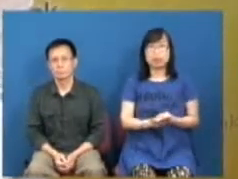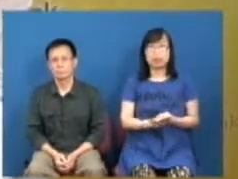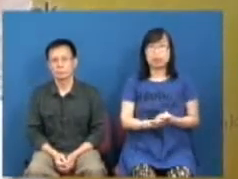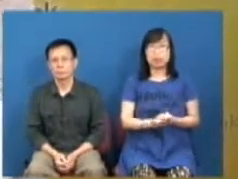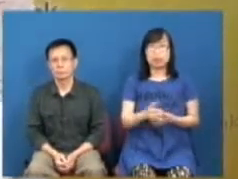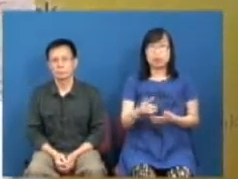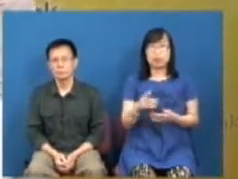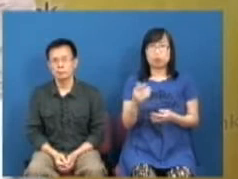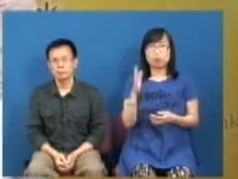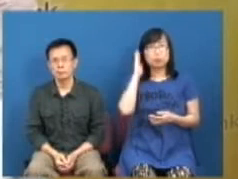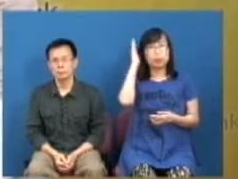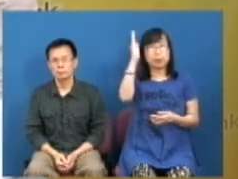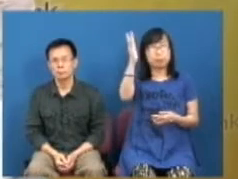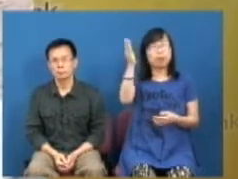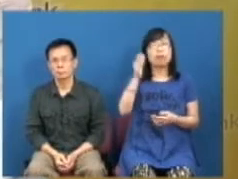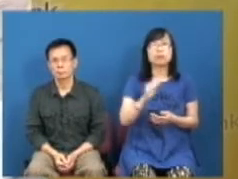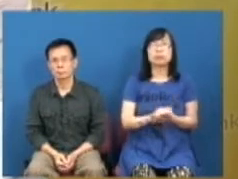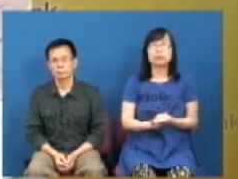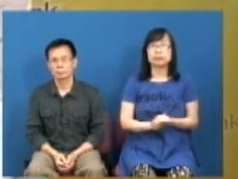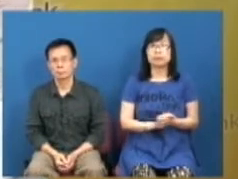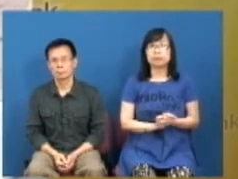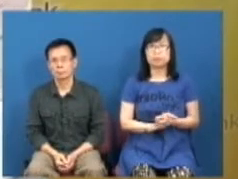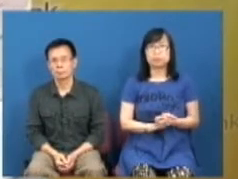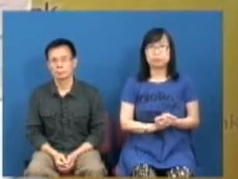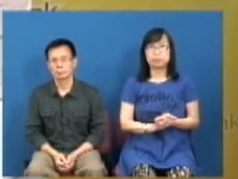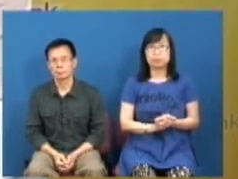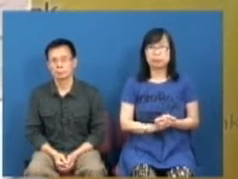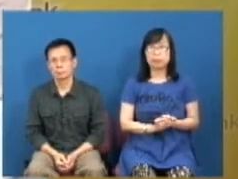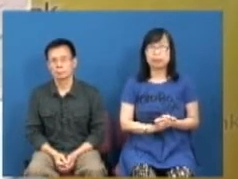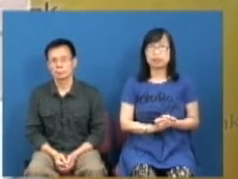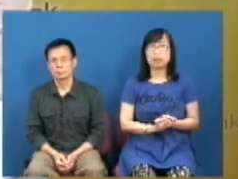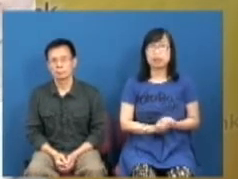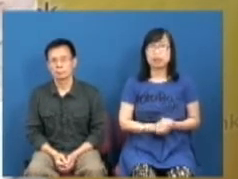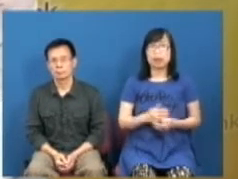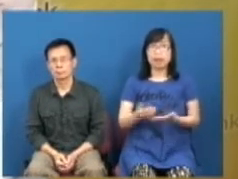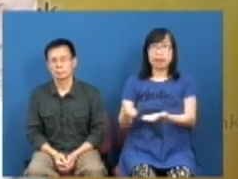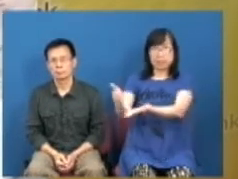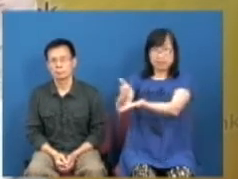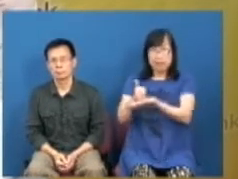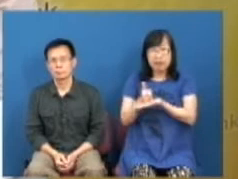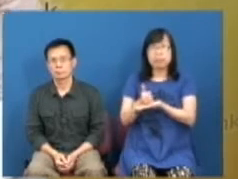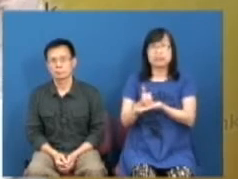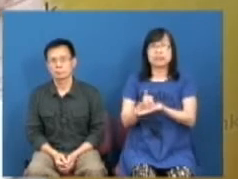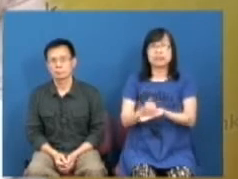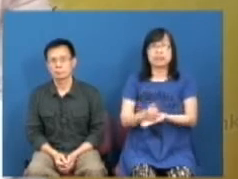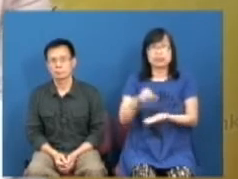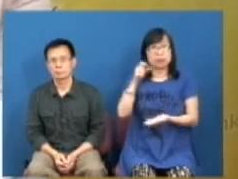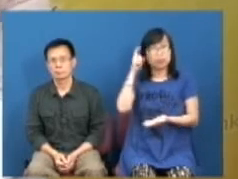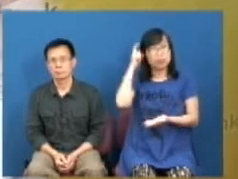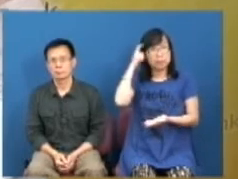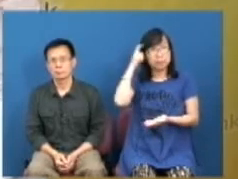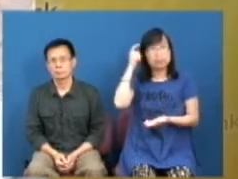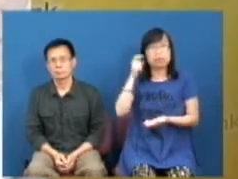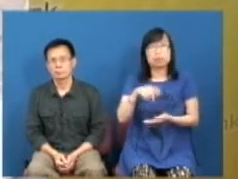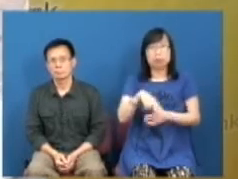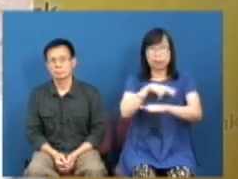嚟講，我都真係希望即係佢哋呢班即係委任入去嘅，即係有見地嘅，亦都好多係